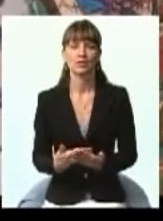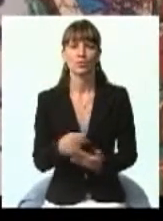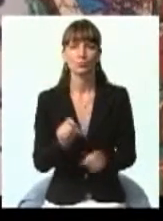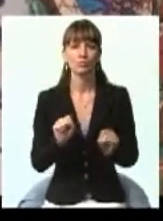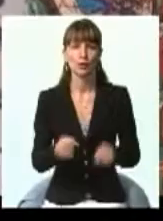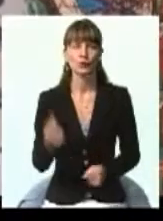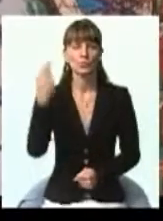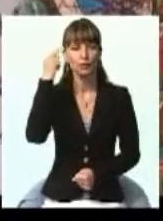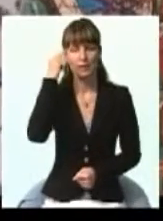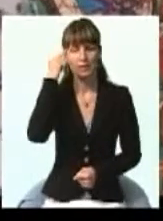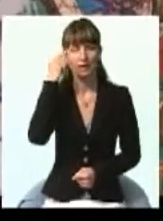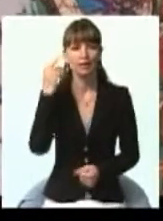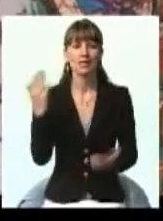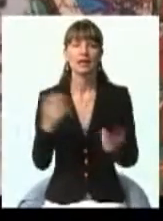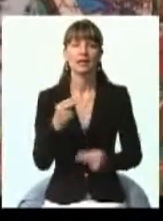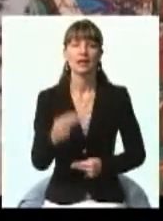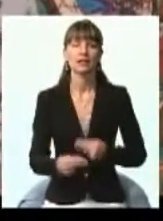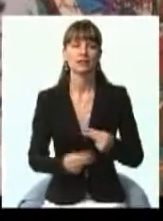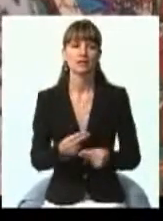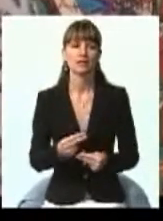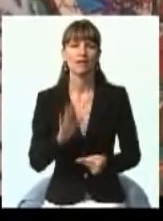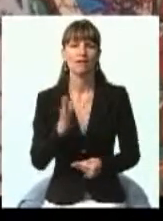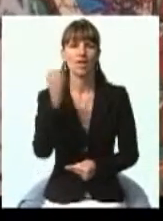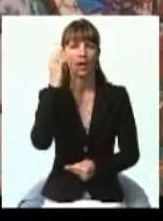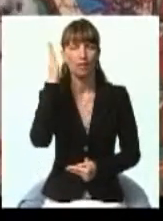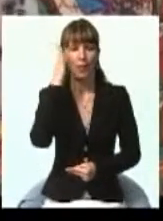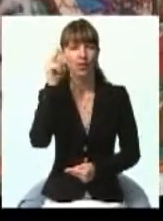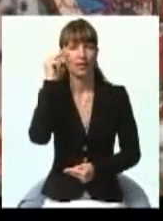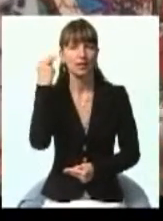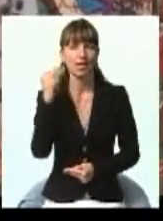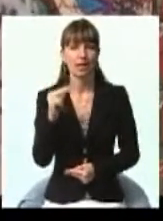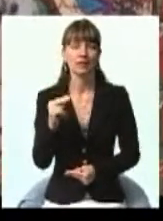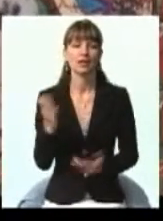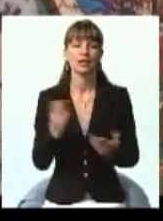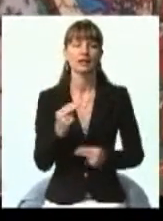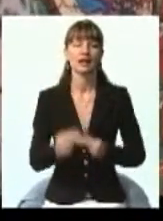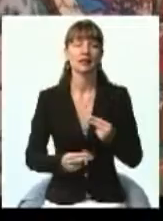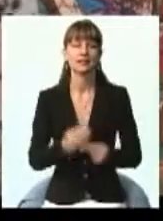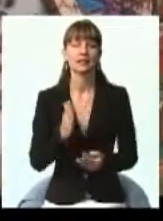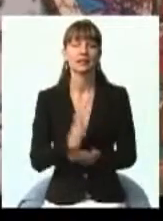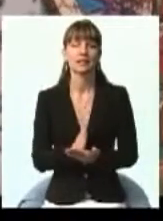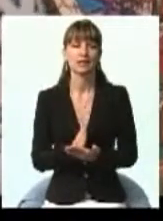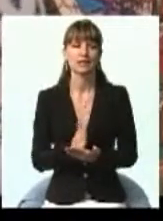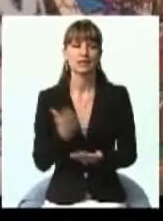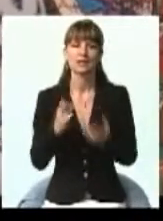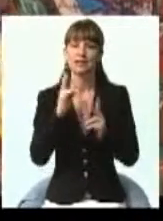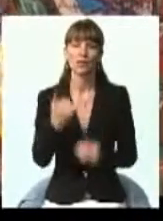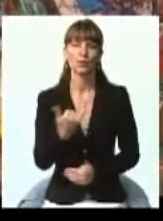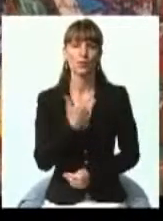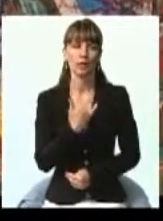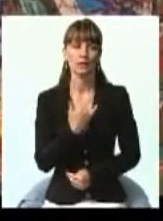может узнать, какие традиции в Японии, в Китае, какие традиции, если он не знает, у